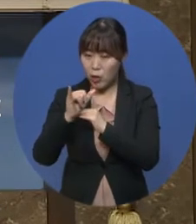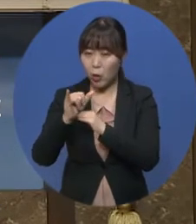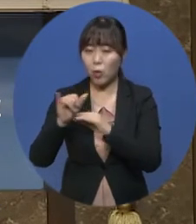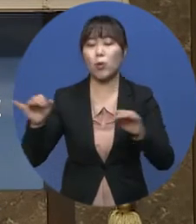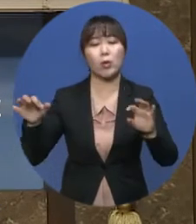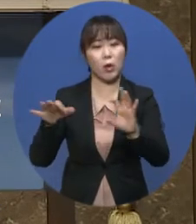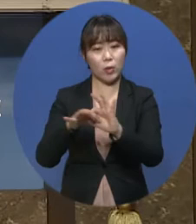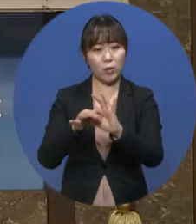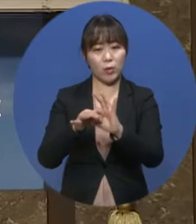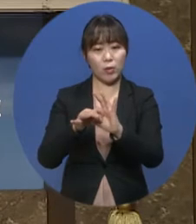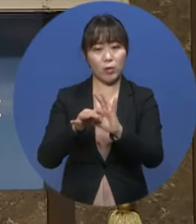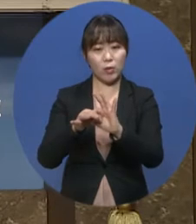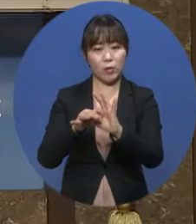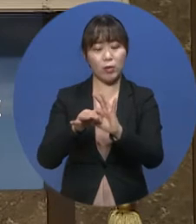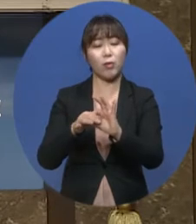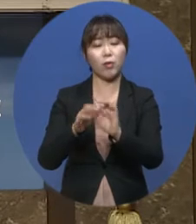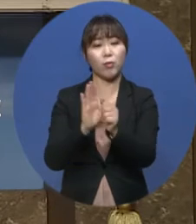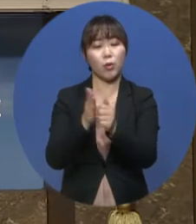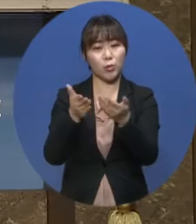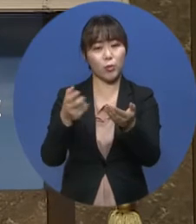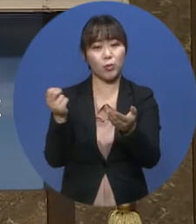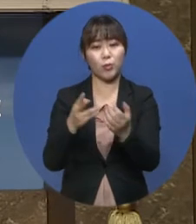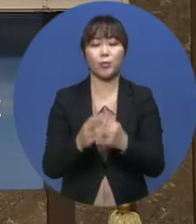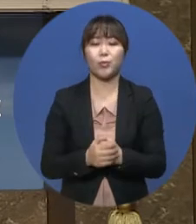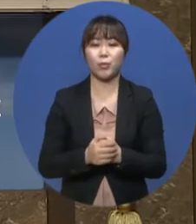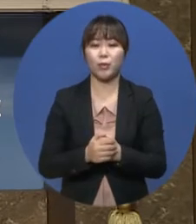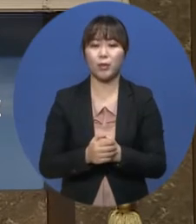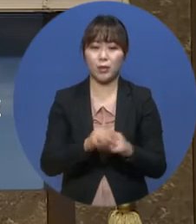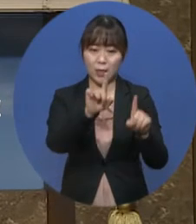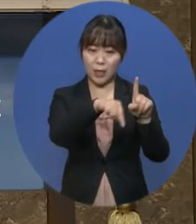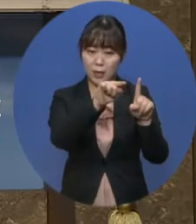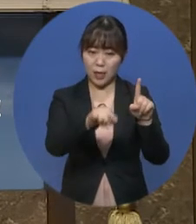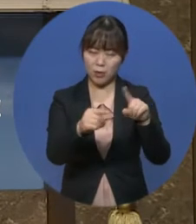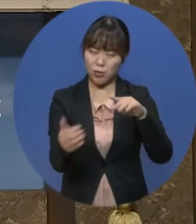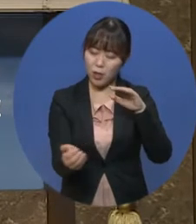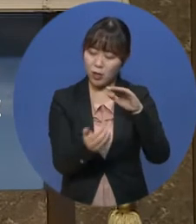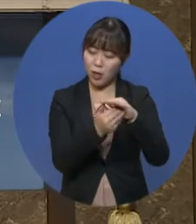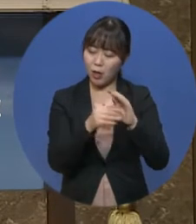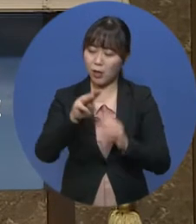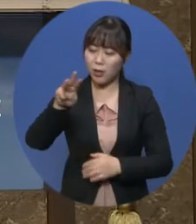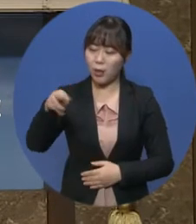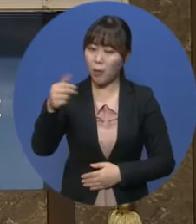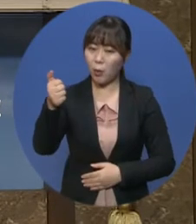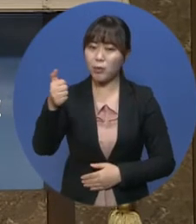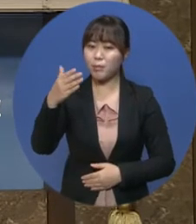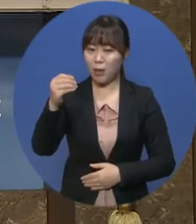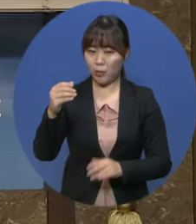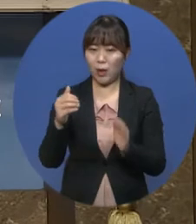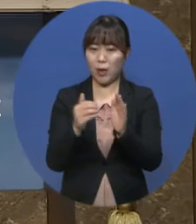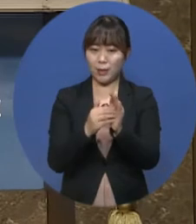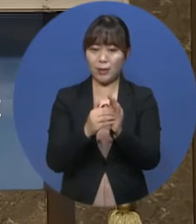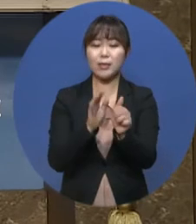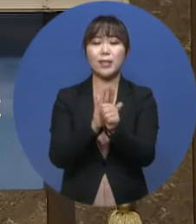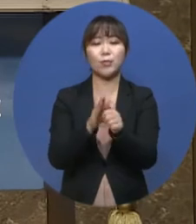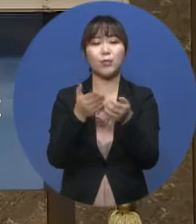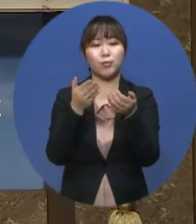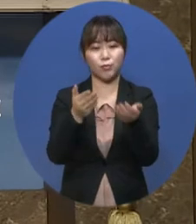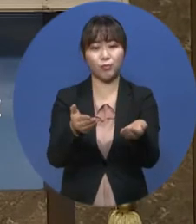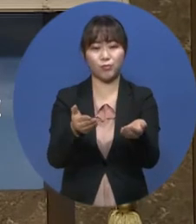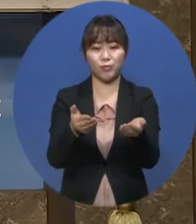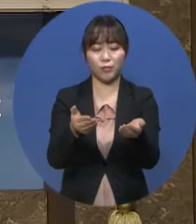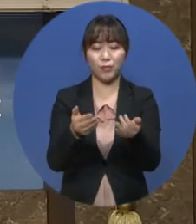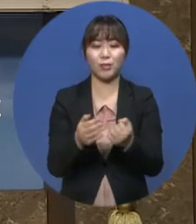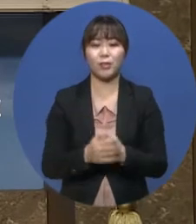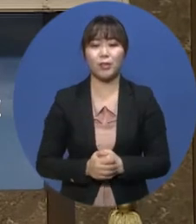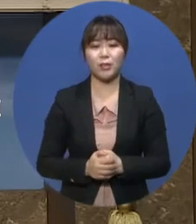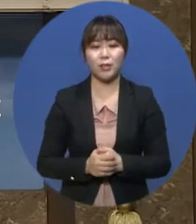연결을 시켜드리고 4 우리가 한 사람당 최대한 3백 50만 원까지 지원을 해서